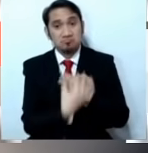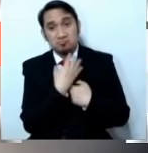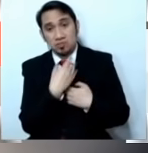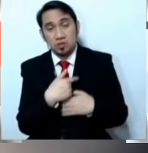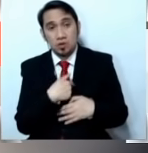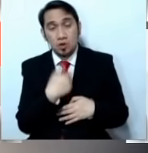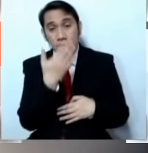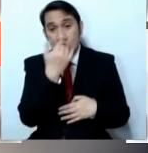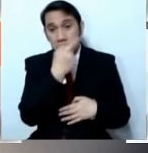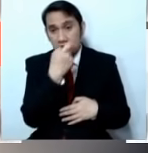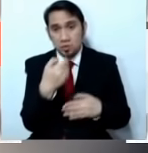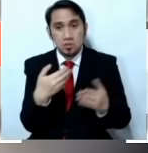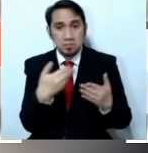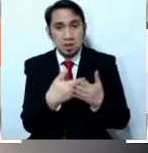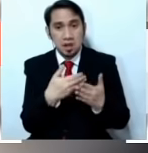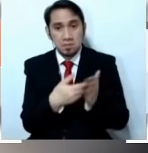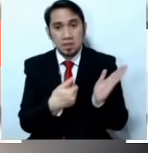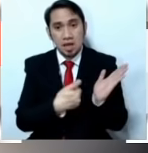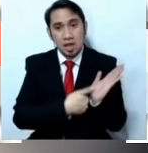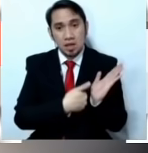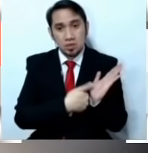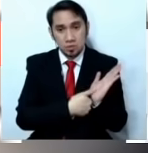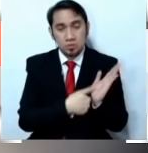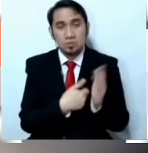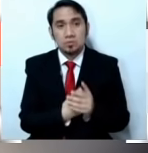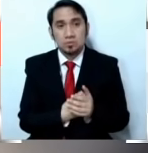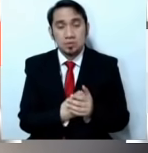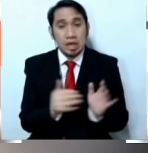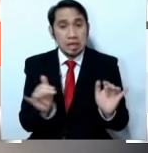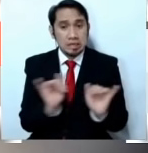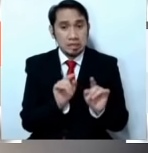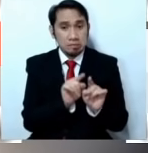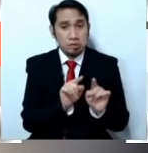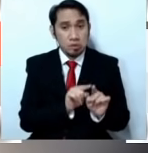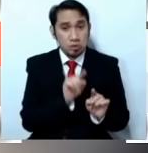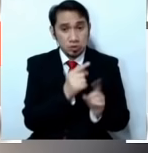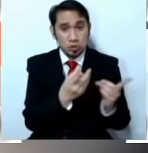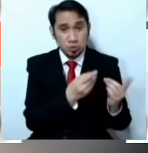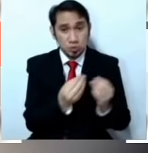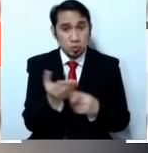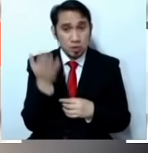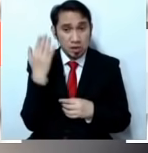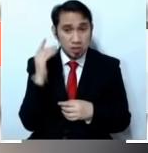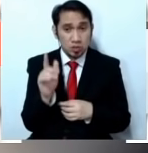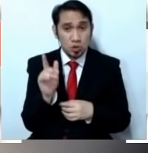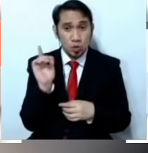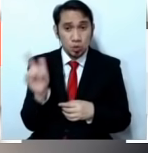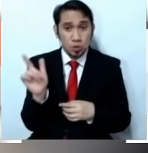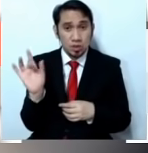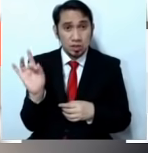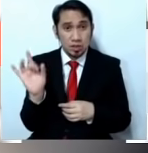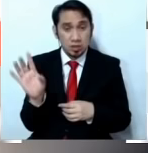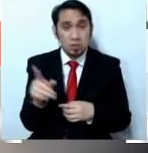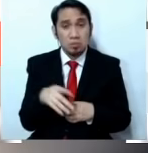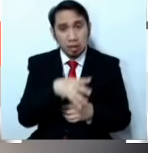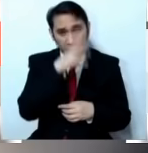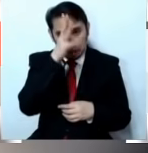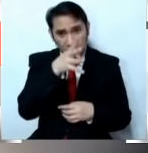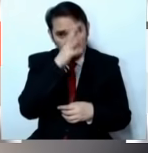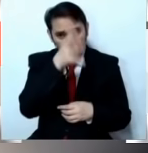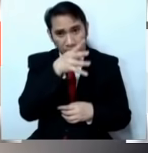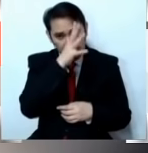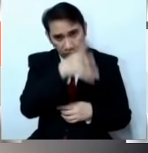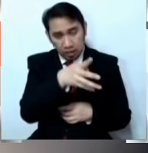ang eleksyon. Tulad ng ginawa mo noong 2018, puro imbento at paninira.